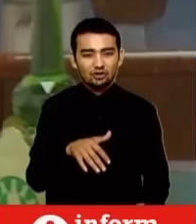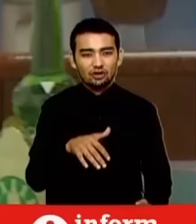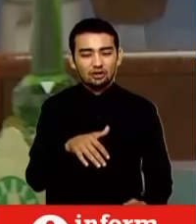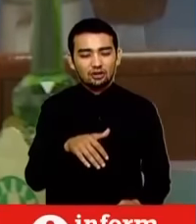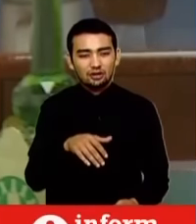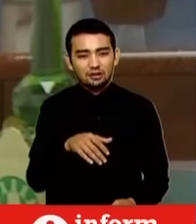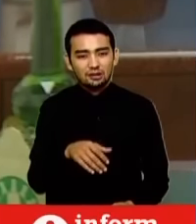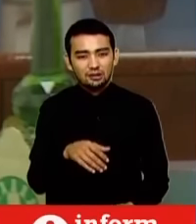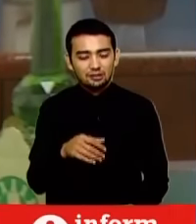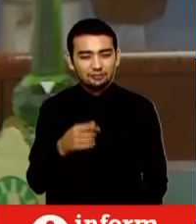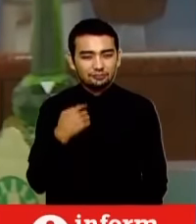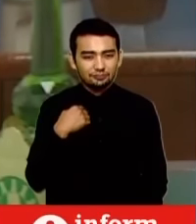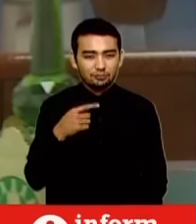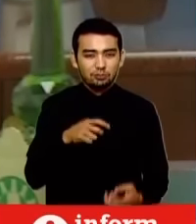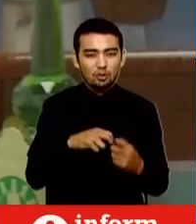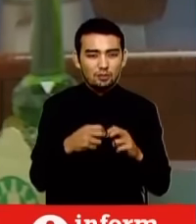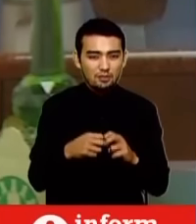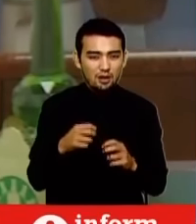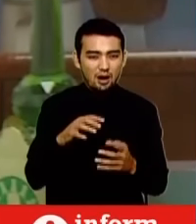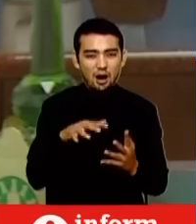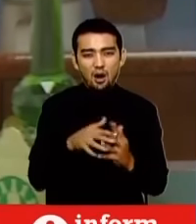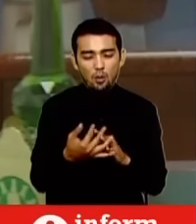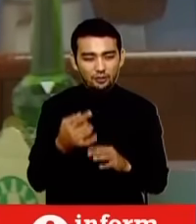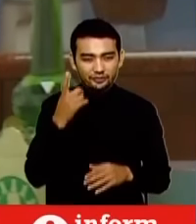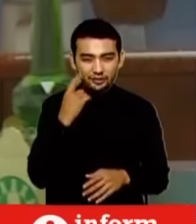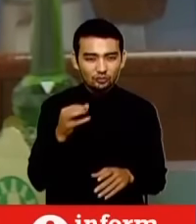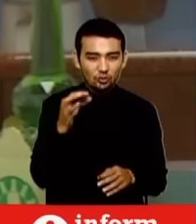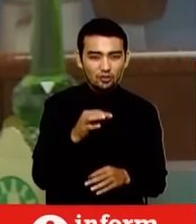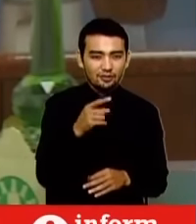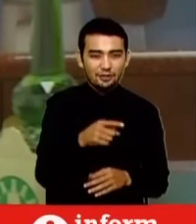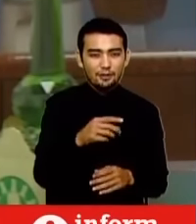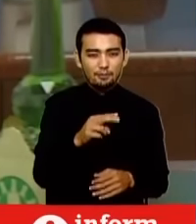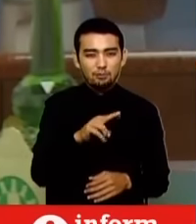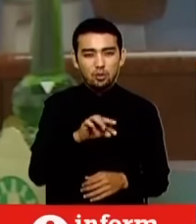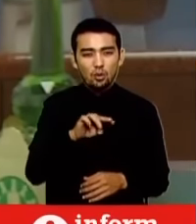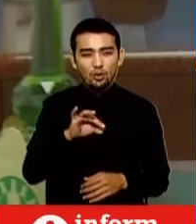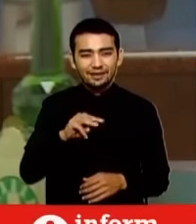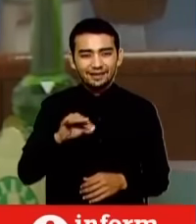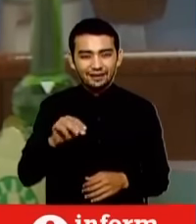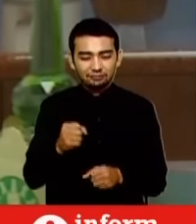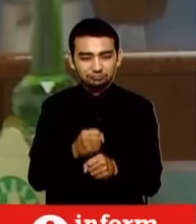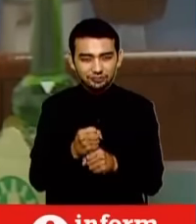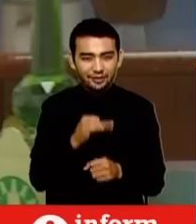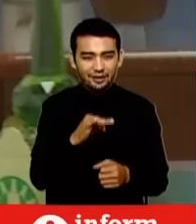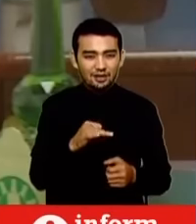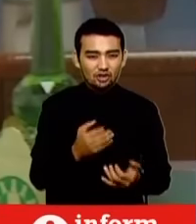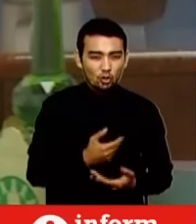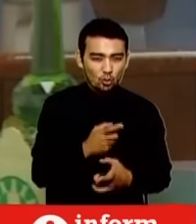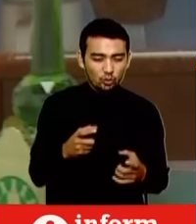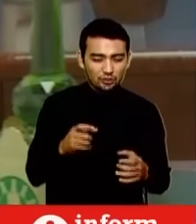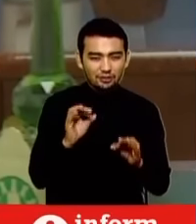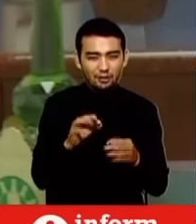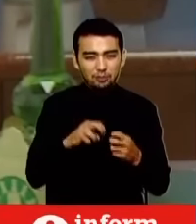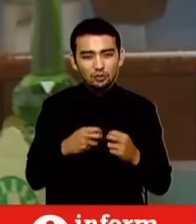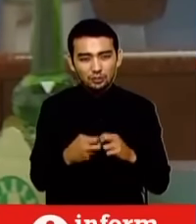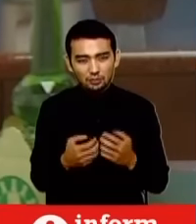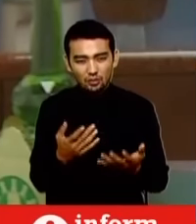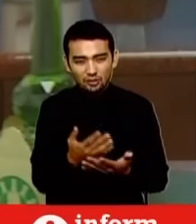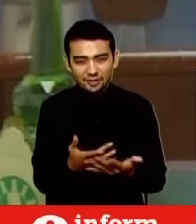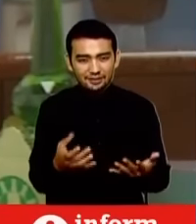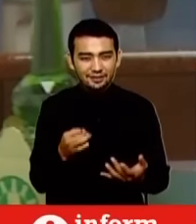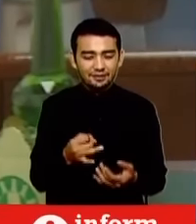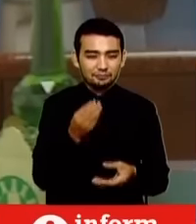Мы теперь знаем о проблемах аула. К примеру, там надо делать плотину. Земляки рассказали о проблемах с живительной влагой. Платную пищу организовали.